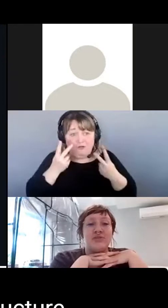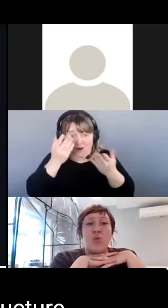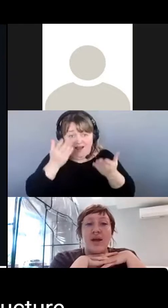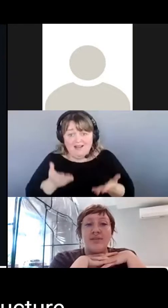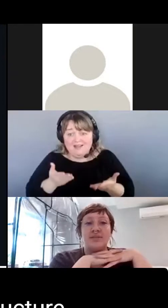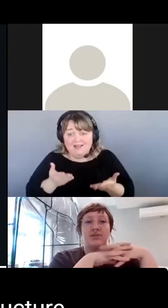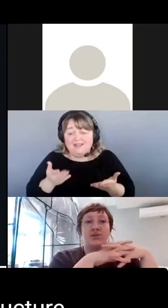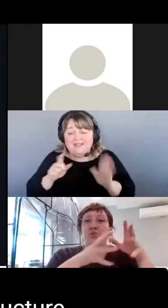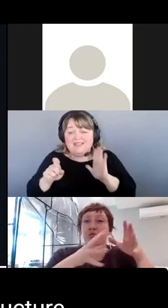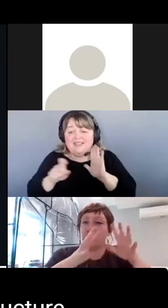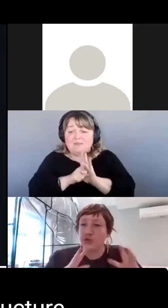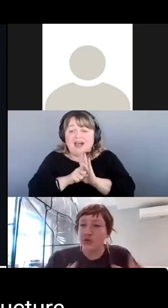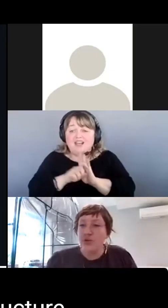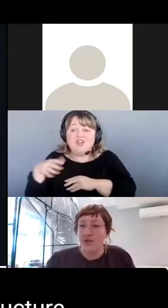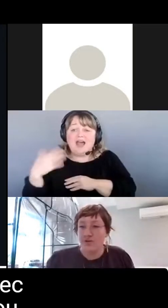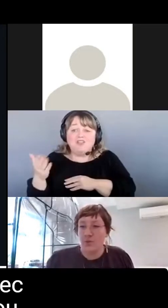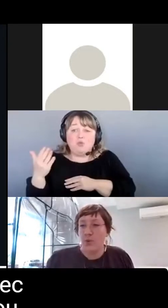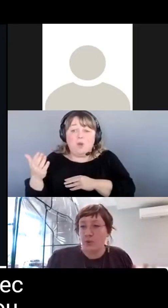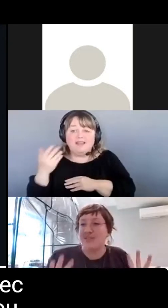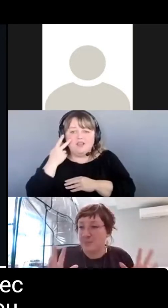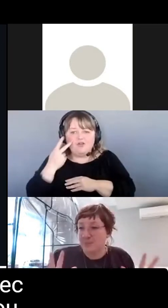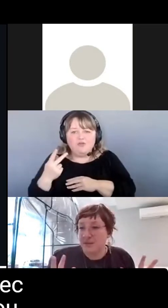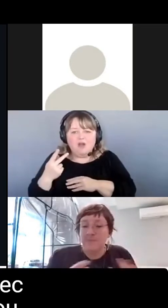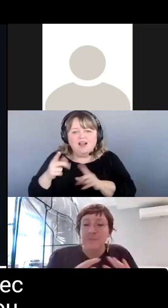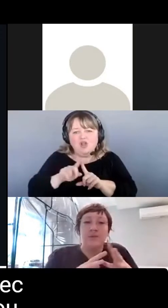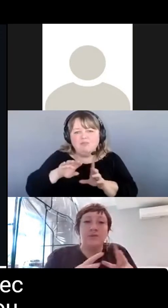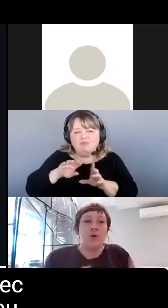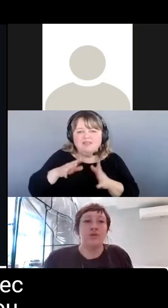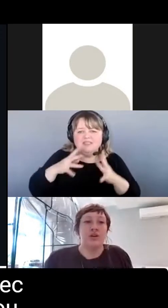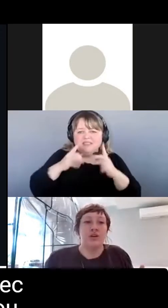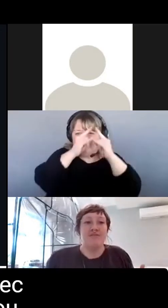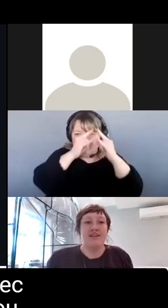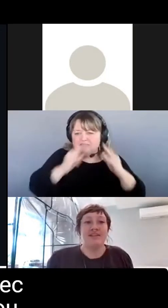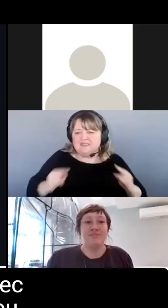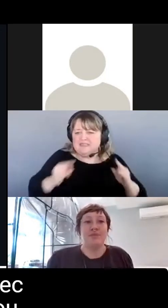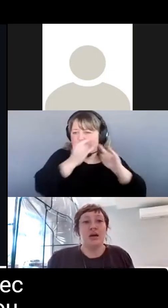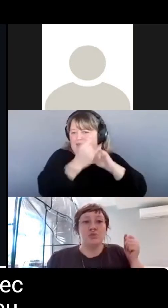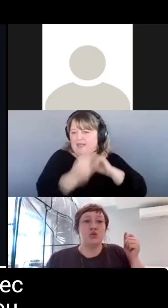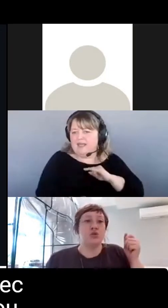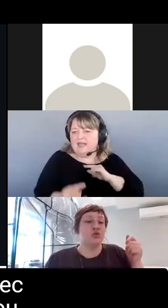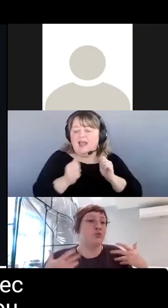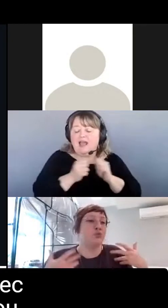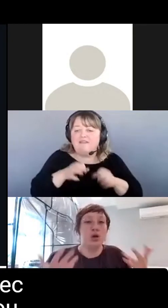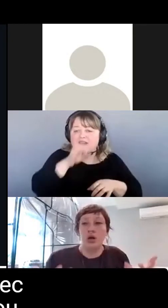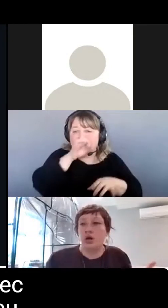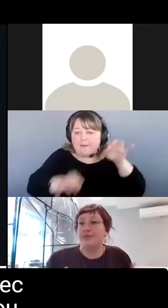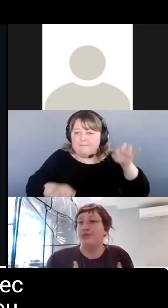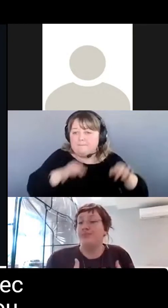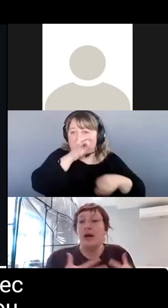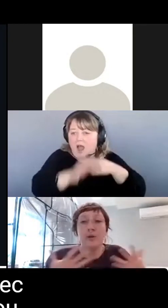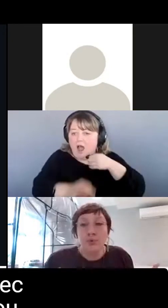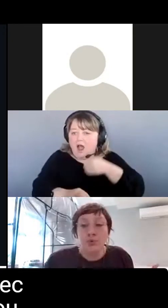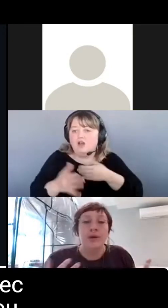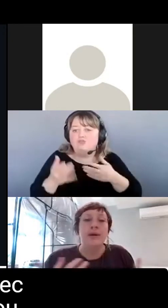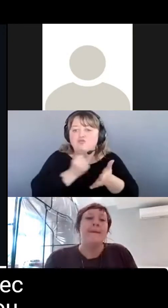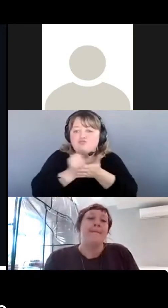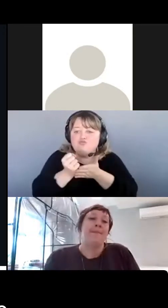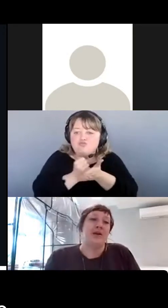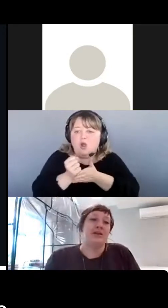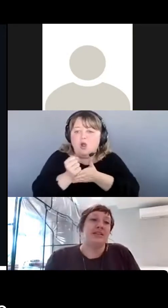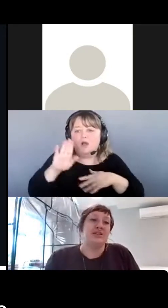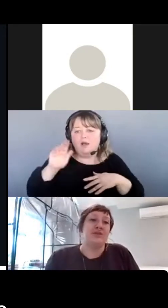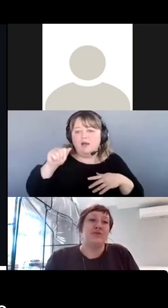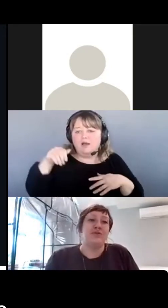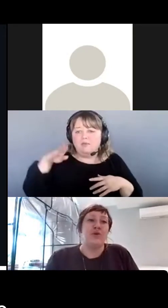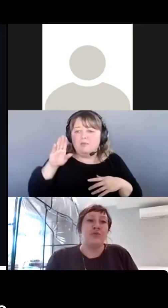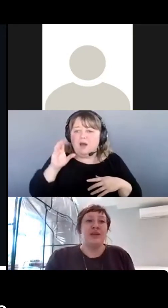à droite, il y a comme une structure en forme un peu de tipi. Donc, avec des branches, du bois, du bambou,